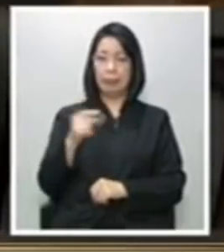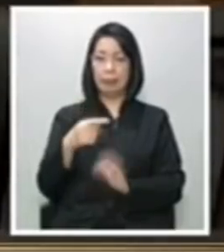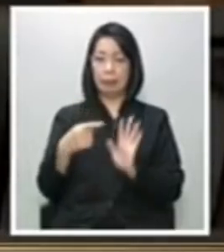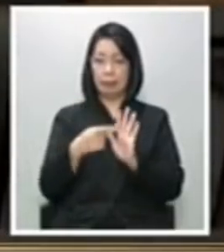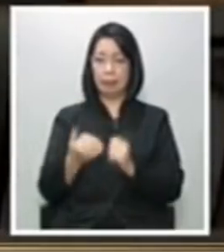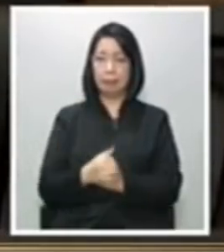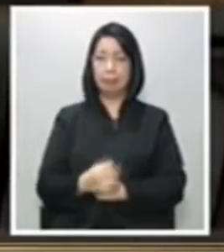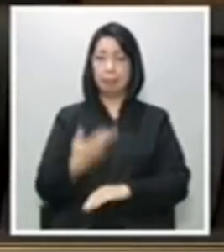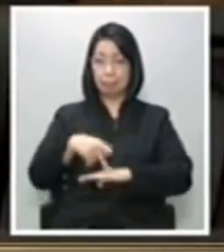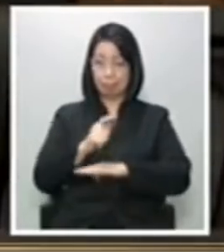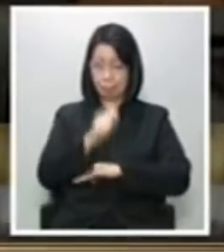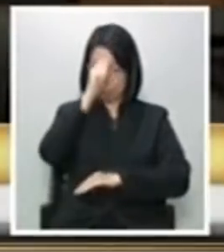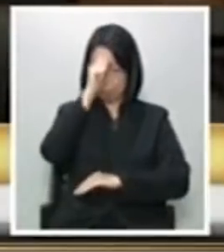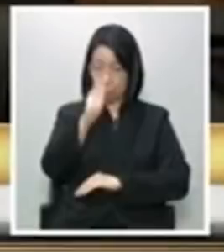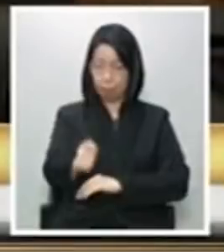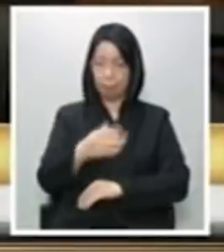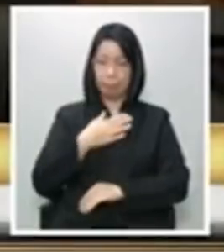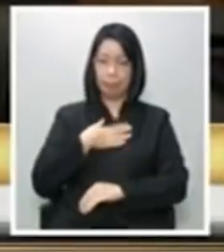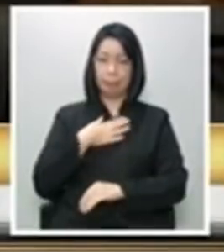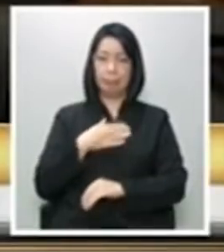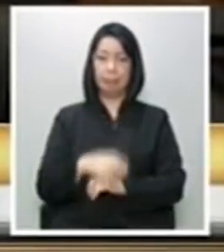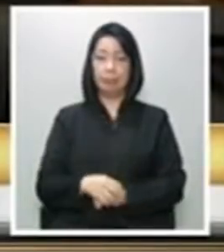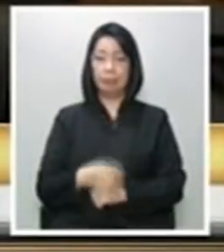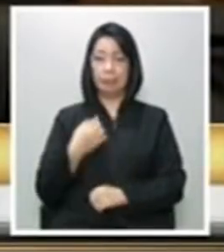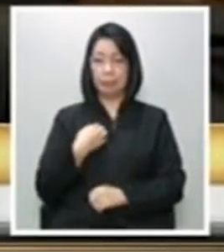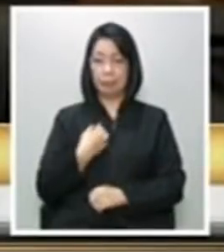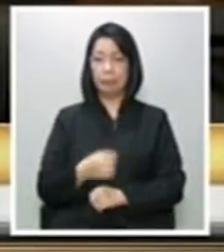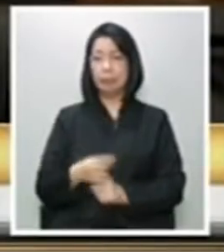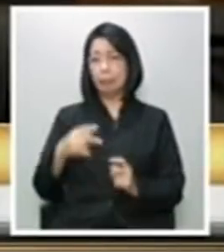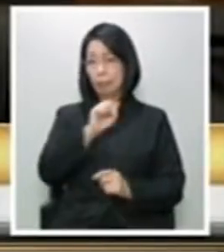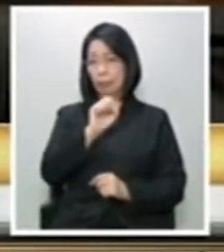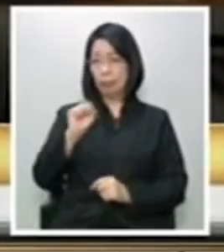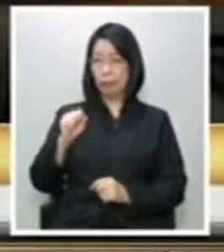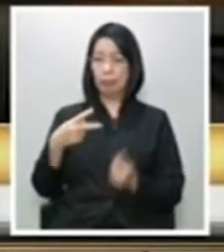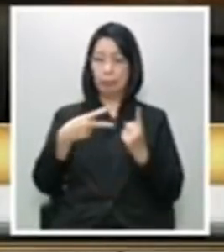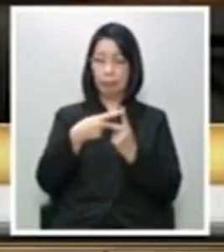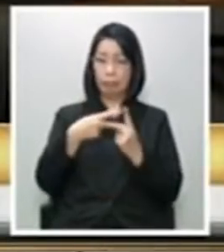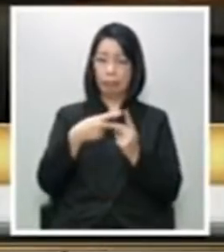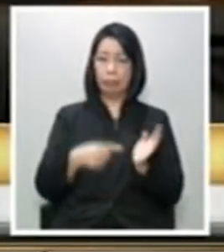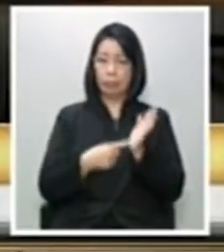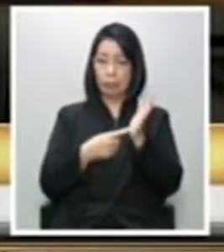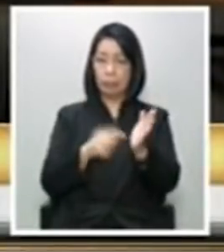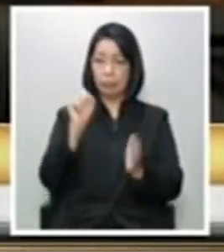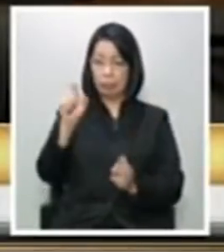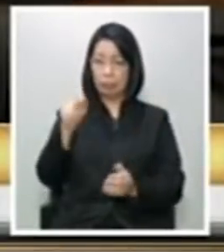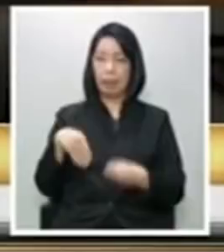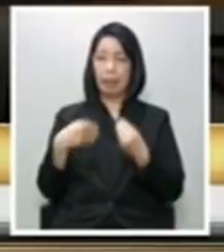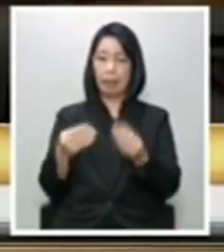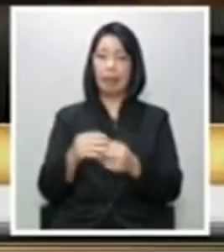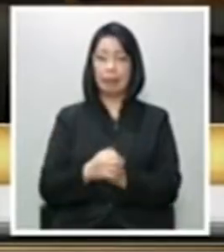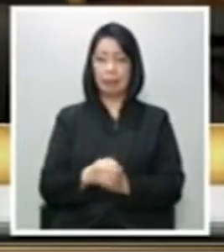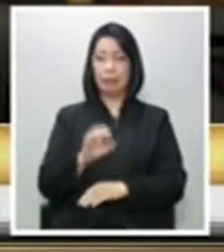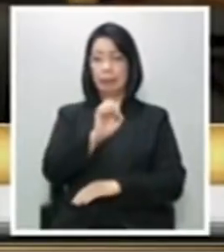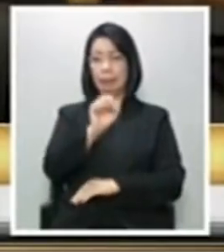กราบเรียนท่านประธานที่เคารพกับผมพิธาลิ้มเจริญรัตน์บัญชีรายชื่อพรรคอนาคตใหม่ขอเสนอญัตติด่วนขอให้สภาผู้แทนราษฎ